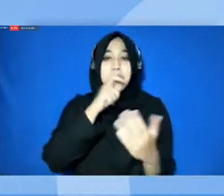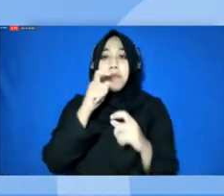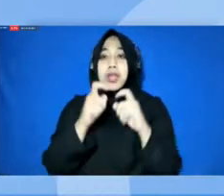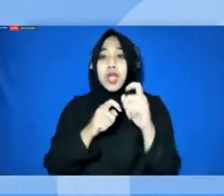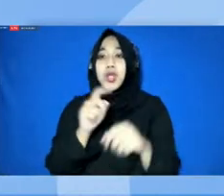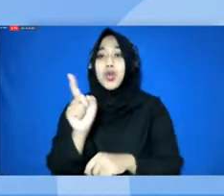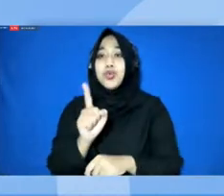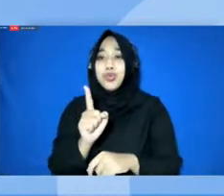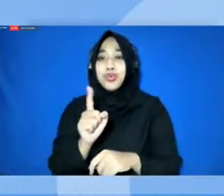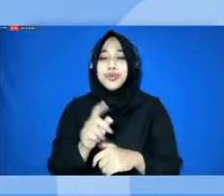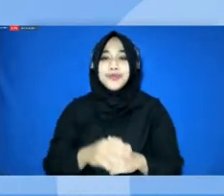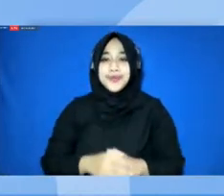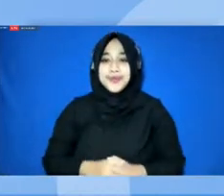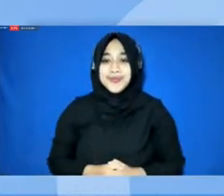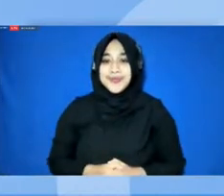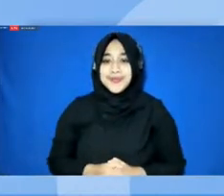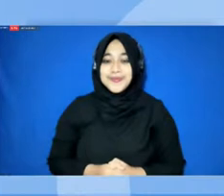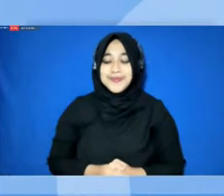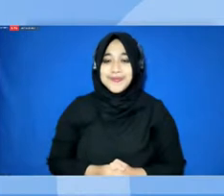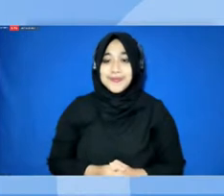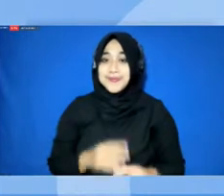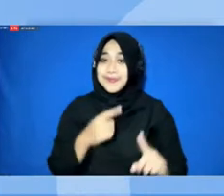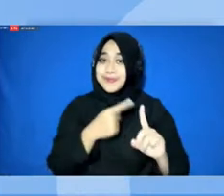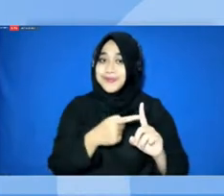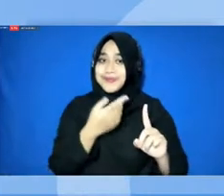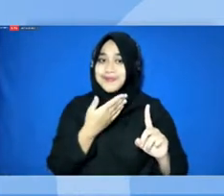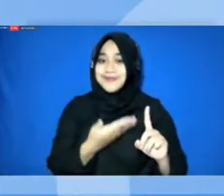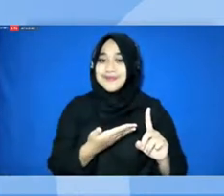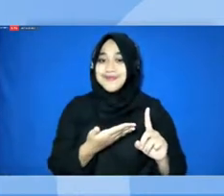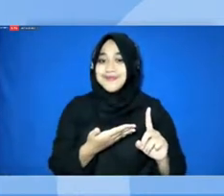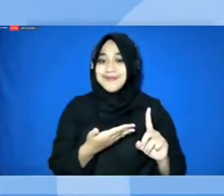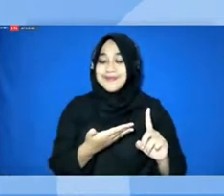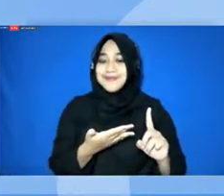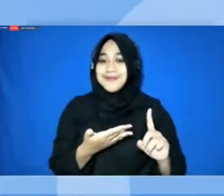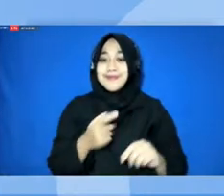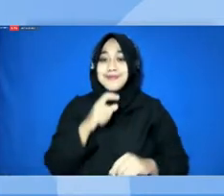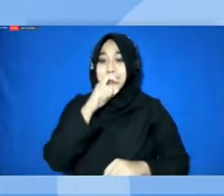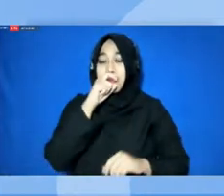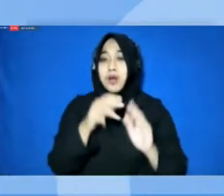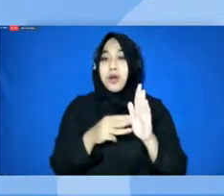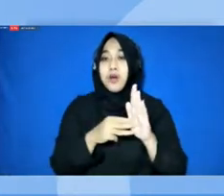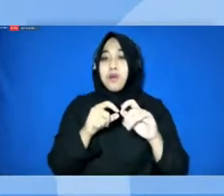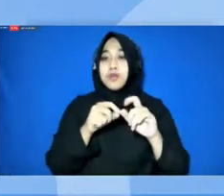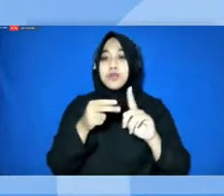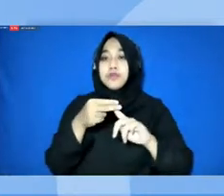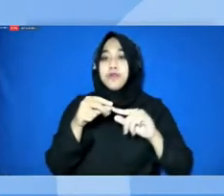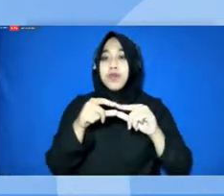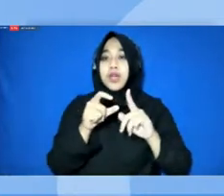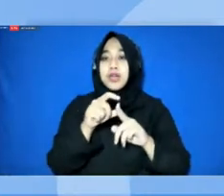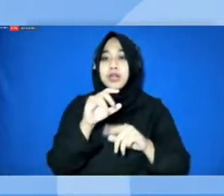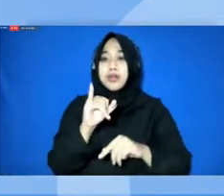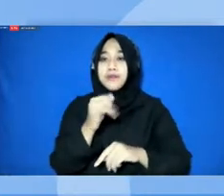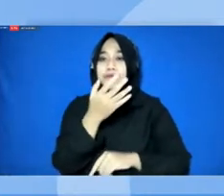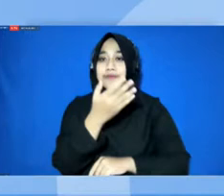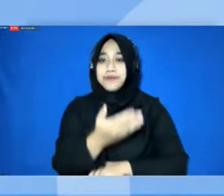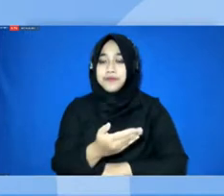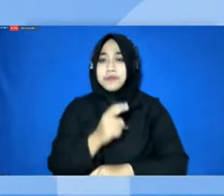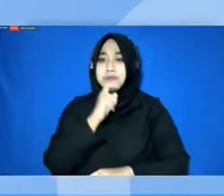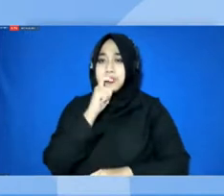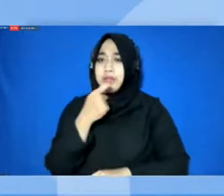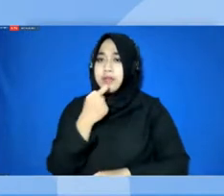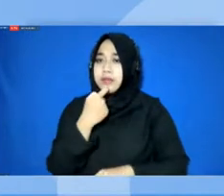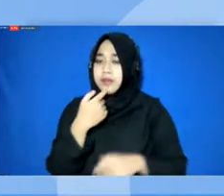masuk. Yang pertama ini dari Bapak Musfardi Rustam. Pertanyaannya